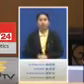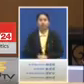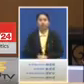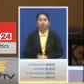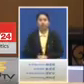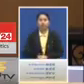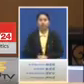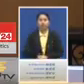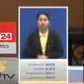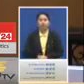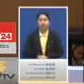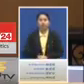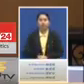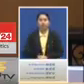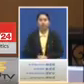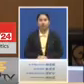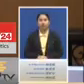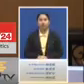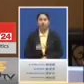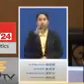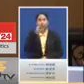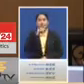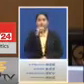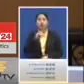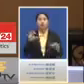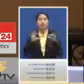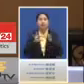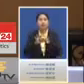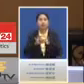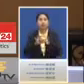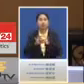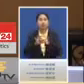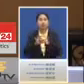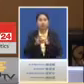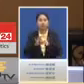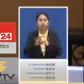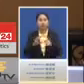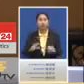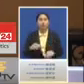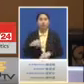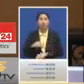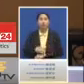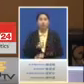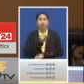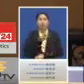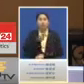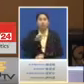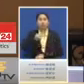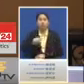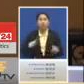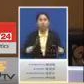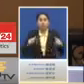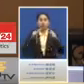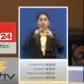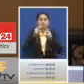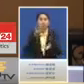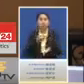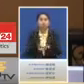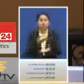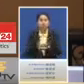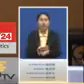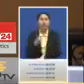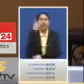ากรณีที่ท่านพูดถึงท่านอุตมะเนี่ยผมได้ยินบ่อยครั้งมากส่วนว่าใครผิดใครถูกเนี่ยทุก